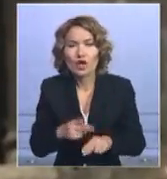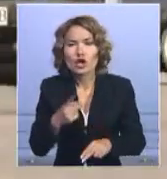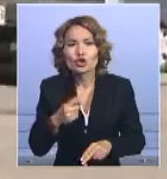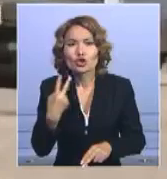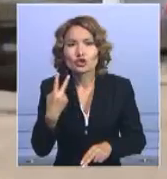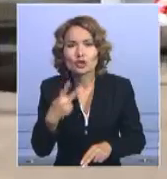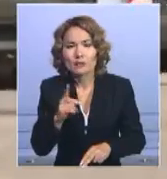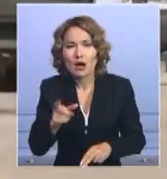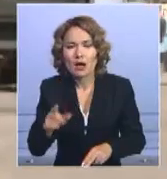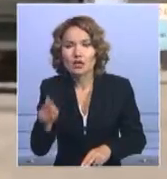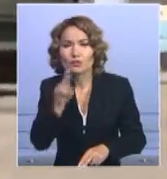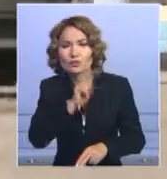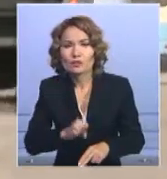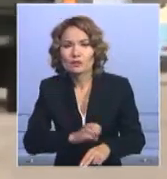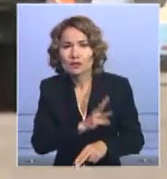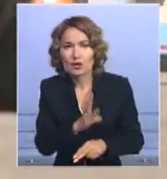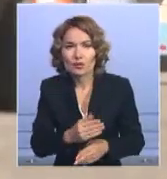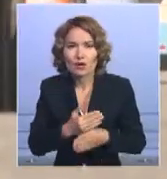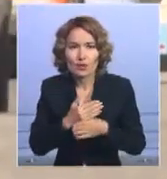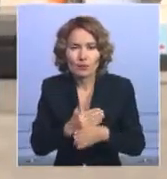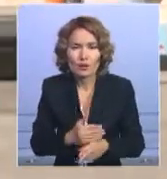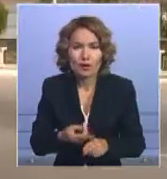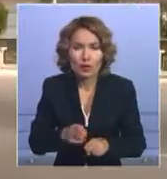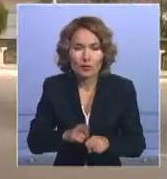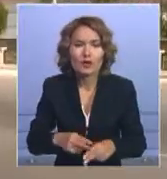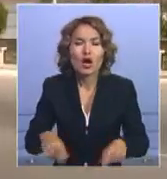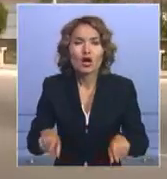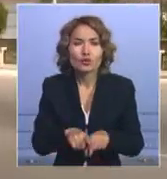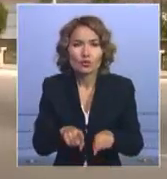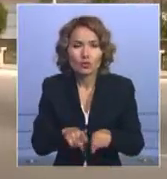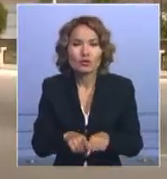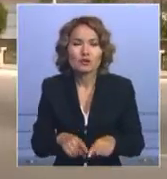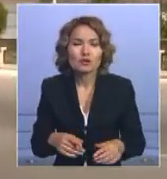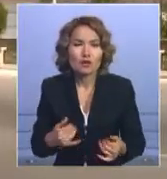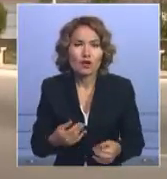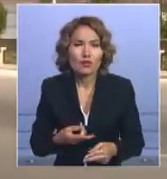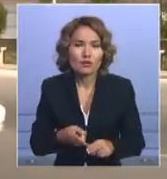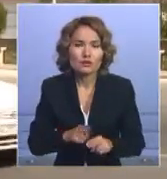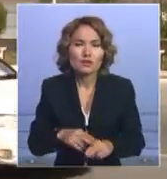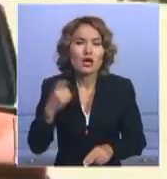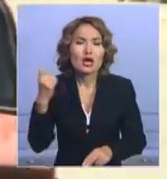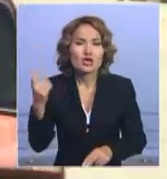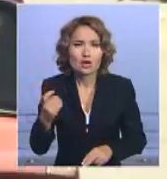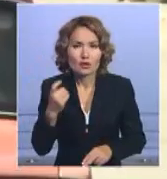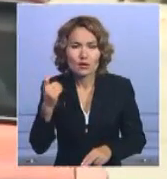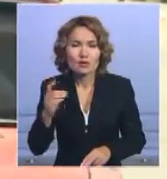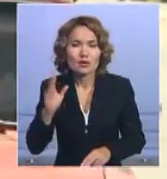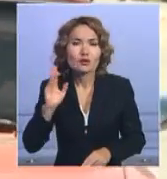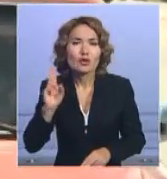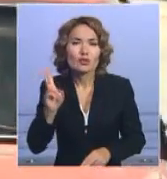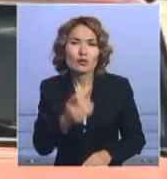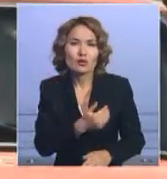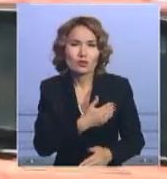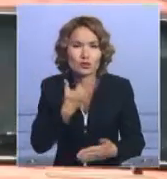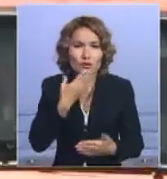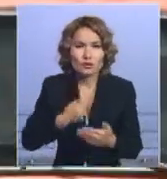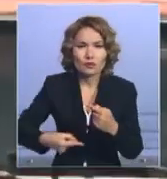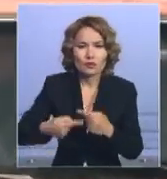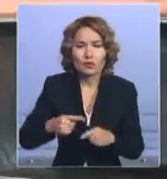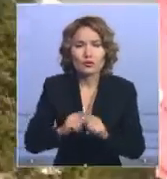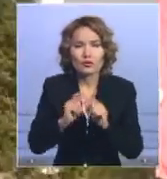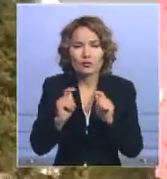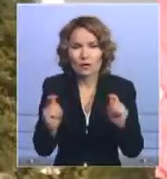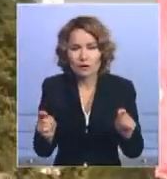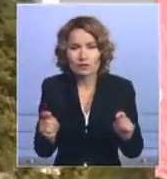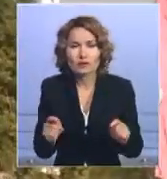орналасқан. Сондай-ақ несиесін мерзімінен бұрын өтеген белсенді 20-дан астам кәсіпкерге шаруасын дамыту үшін қосымша 68 миллион теңге берілген.